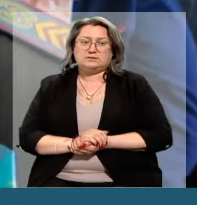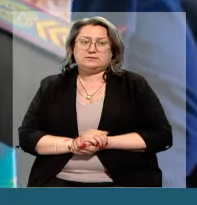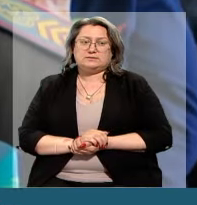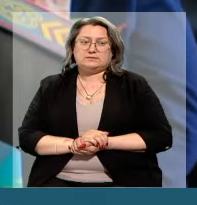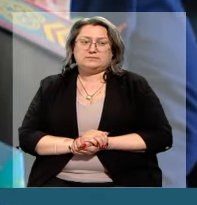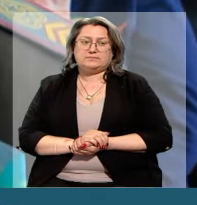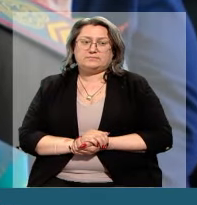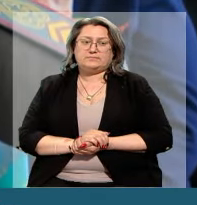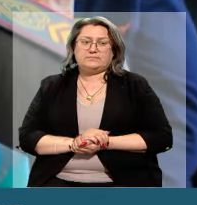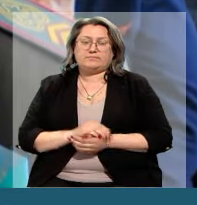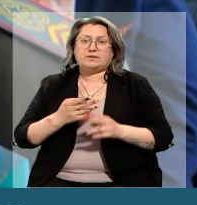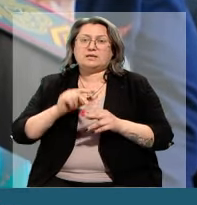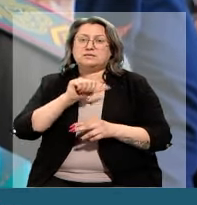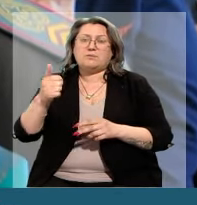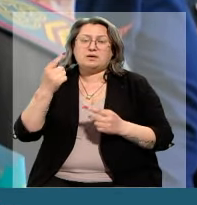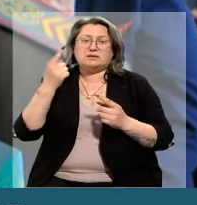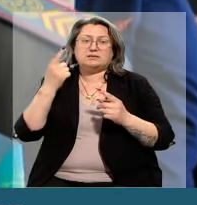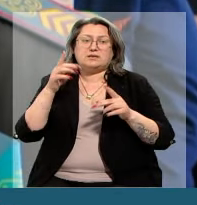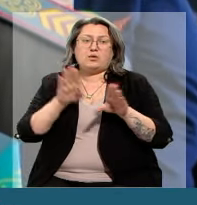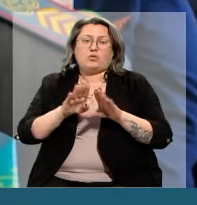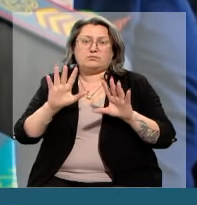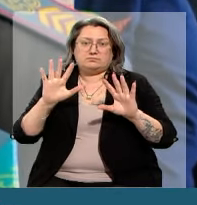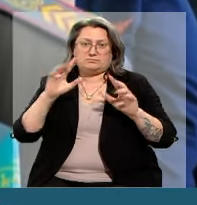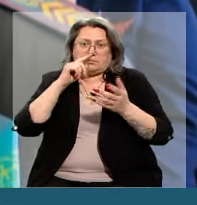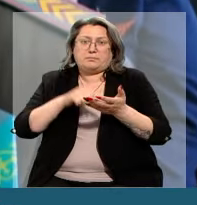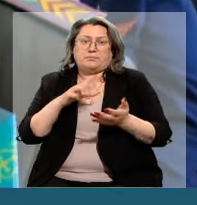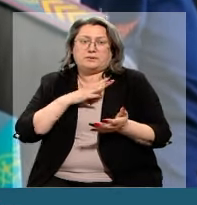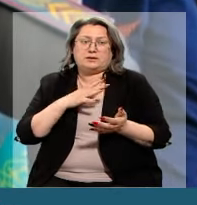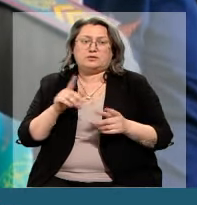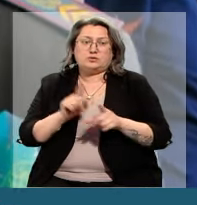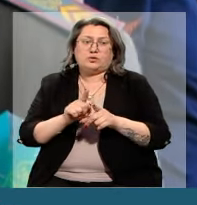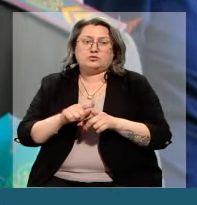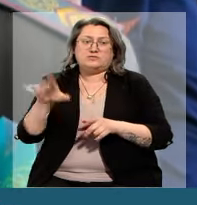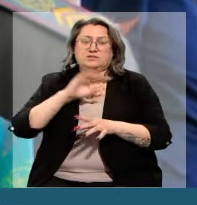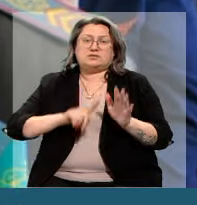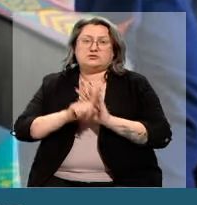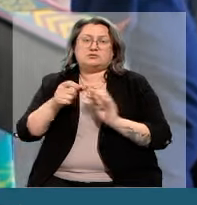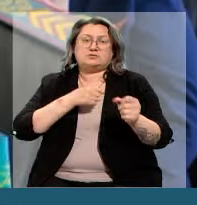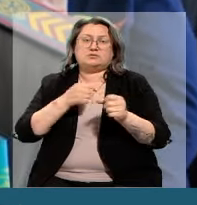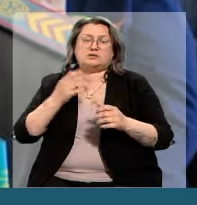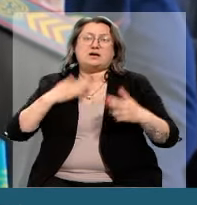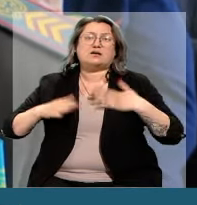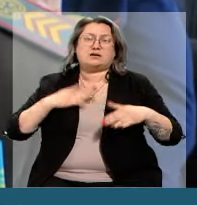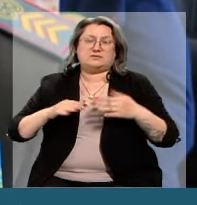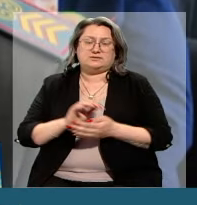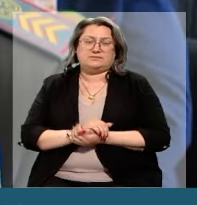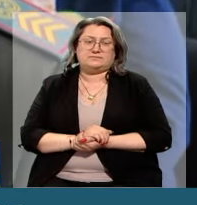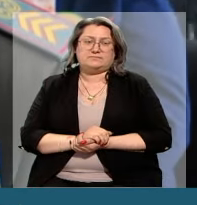кончилась. Вот это самое знаменитое такое было. Ну и тоже подняли стрельбу, салютовали.